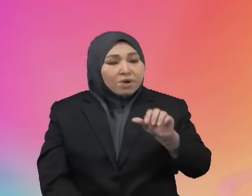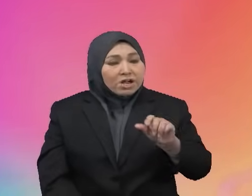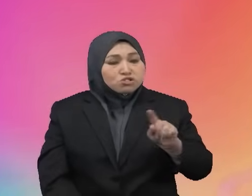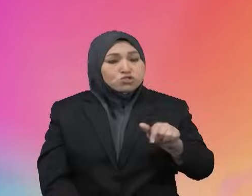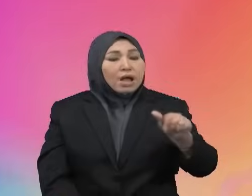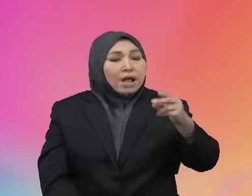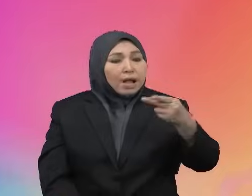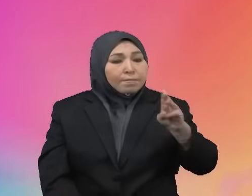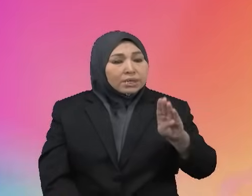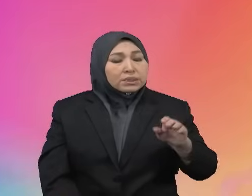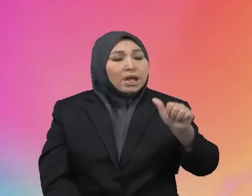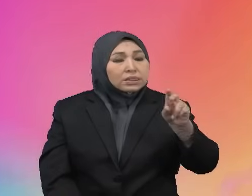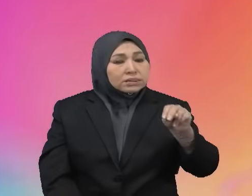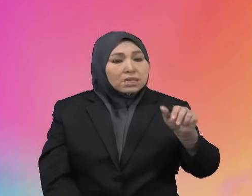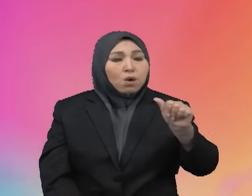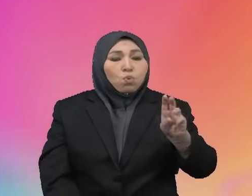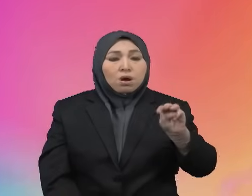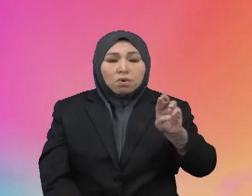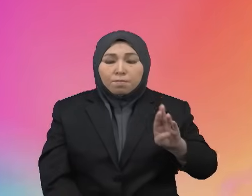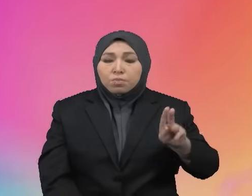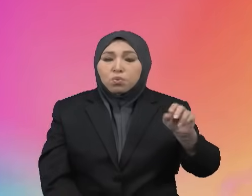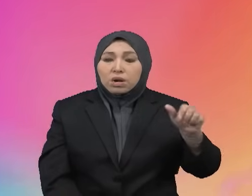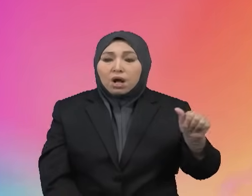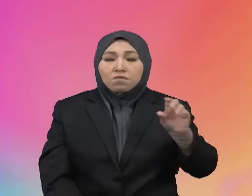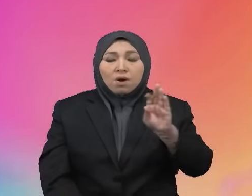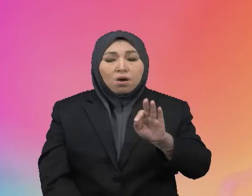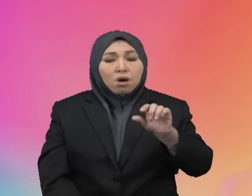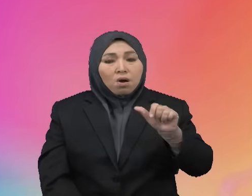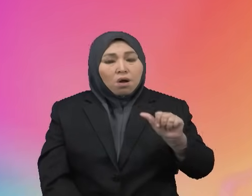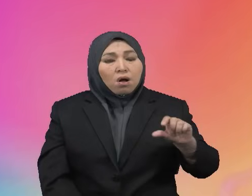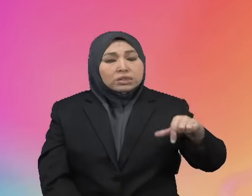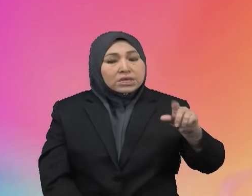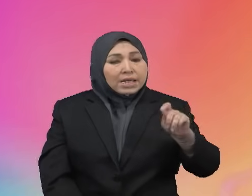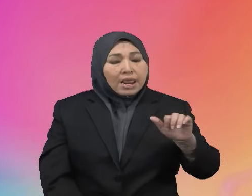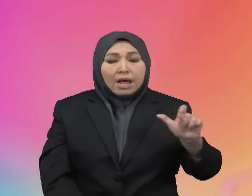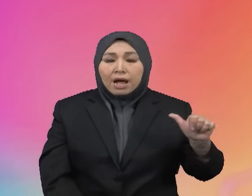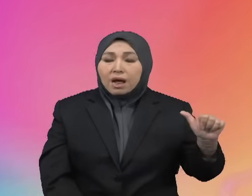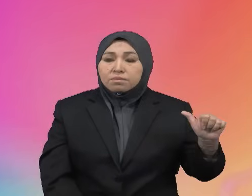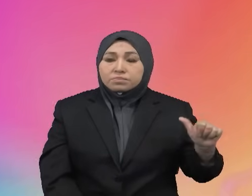فاذهب أنت وربك فقاتلا